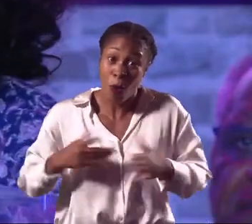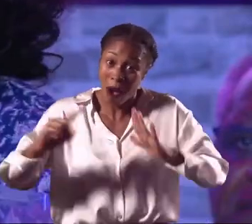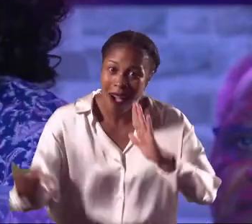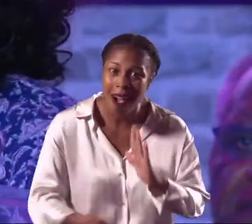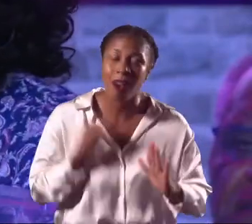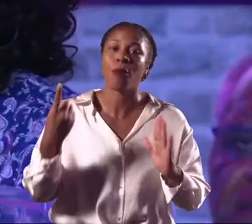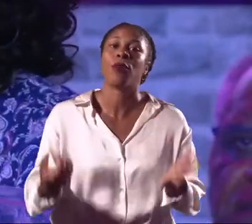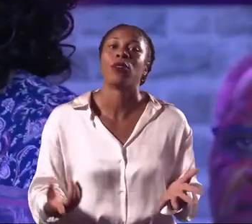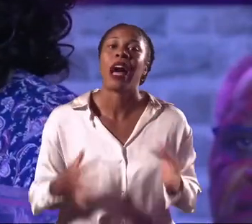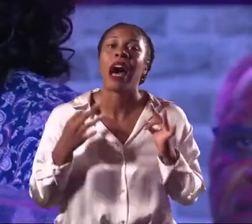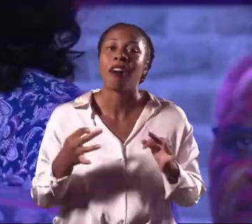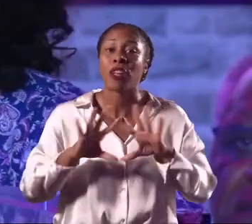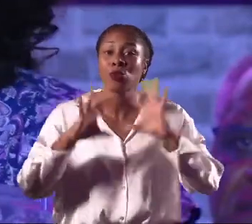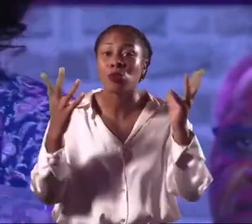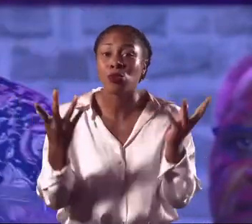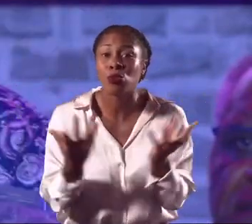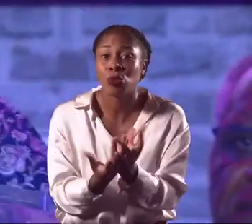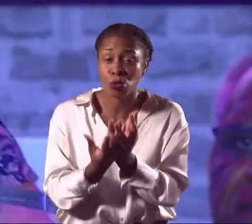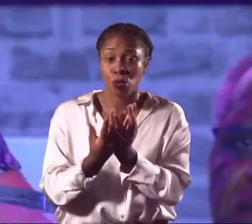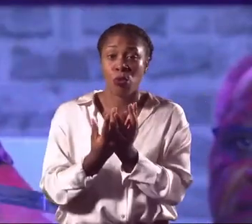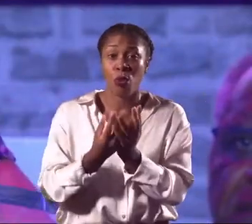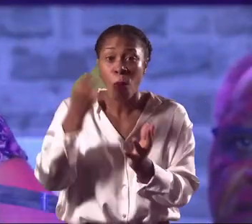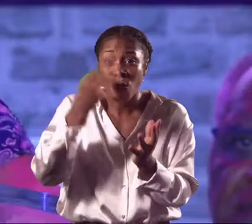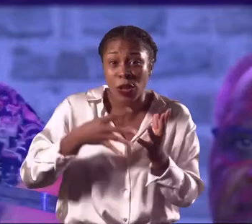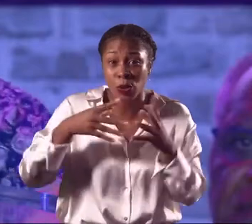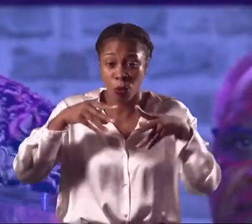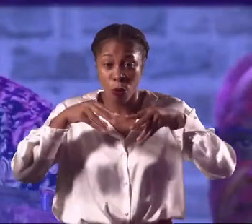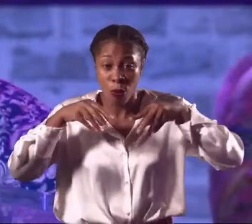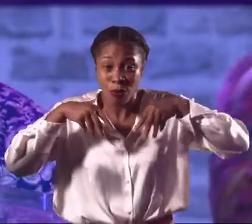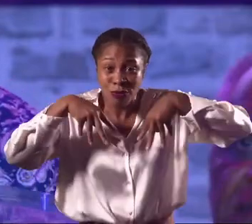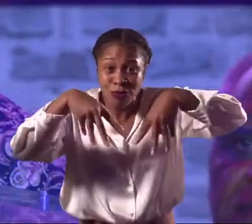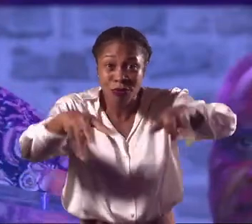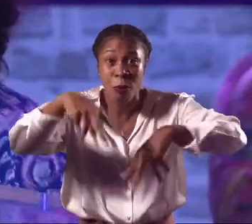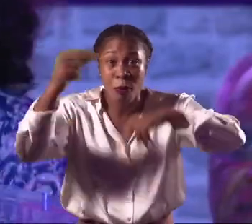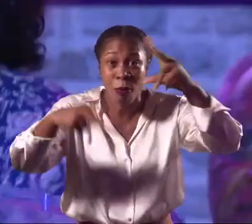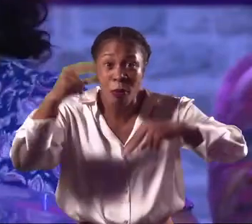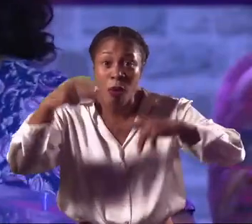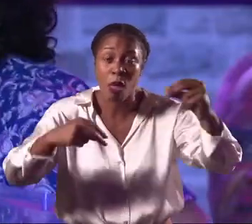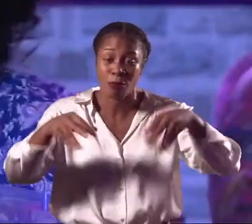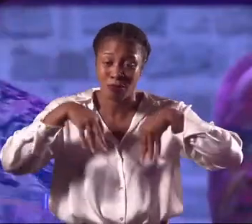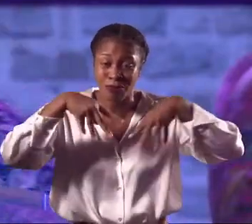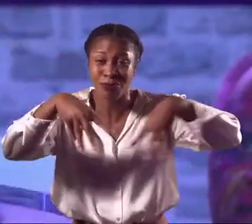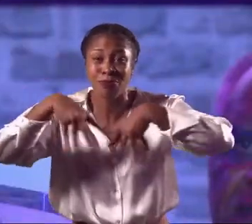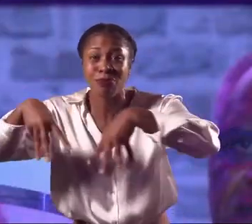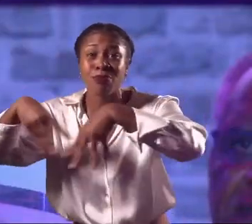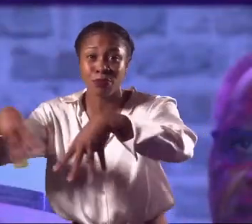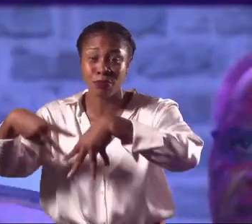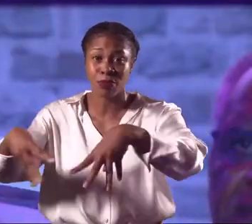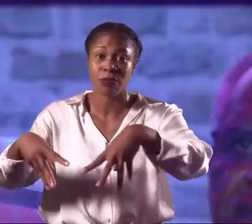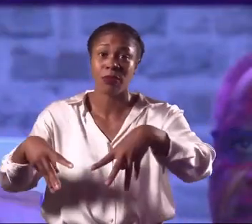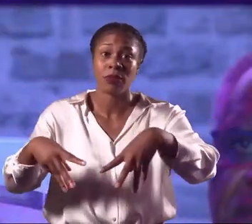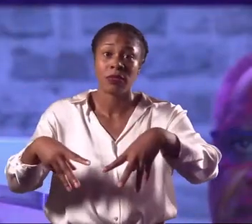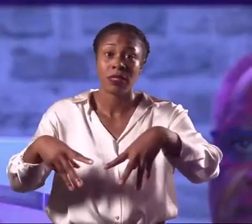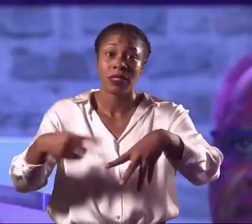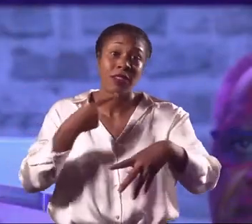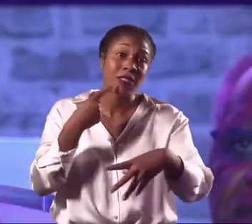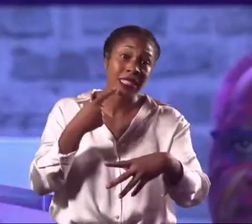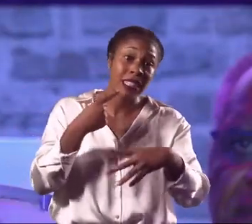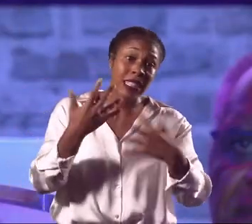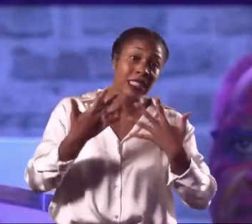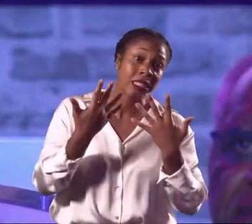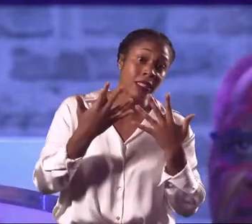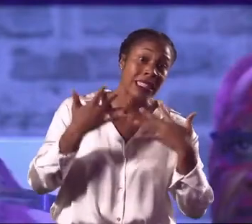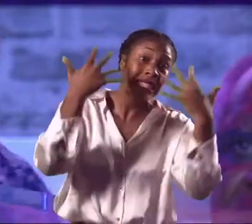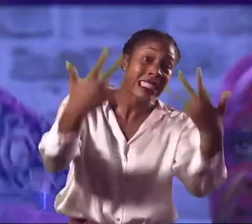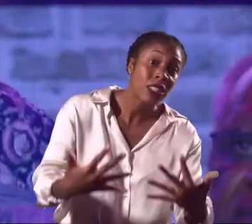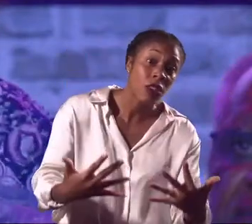avec l'ensemble des pesticides et notamment singulièrement avec le glyphosate. Et puis quoi ? Dans 10 ans, 20 ans, 50 ans,